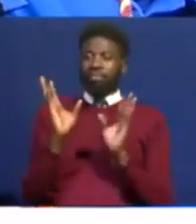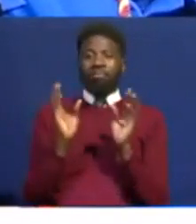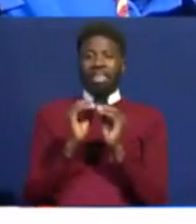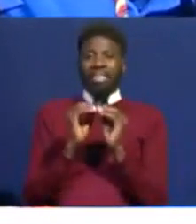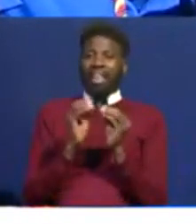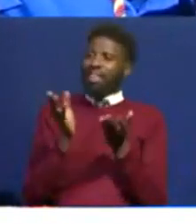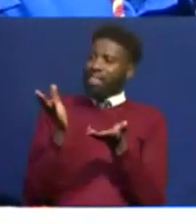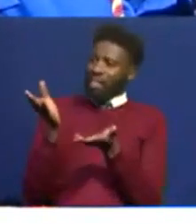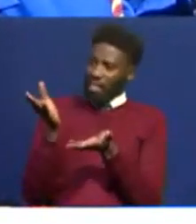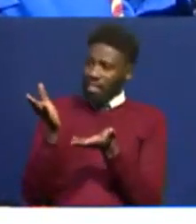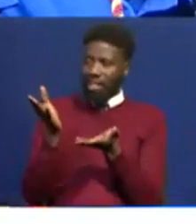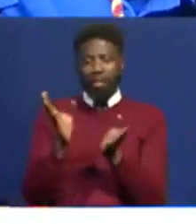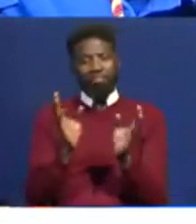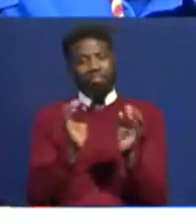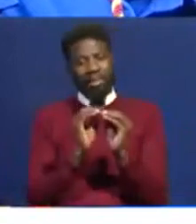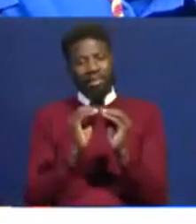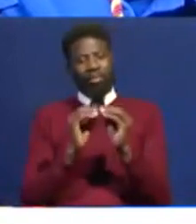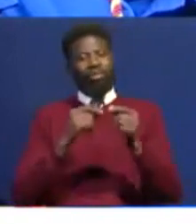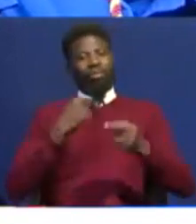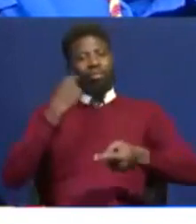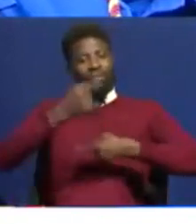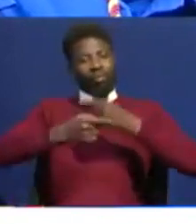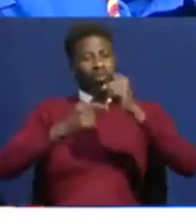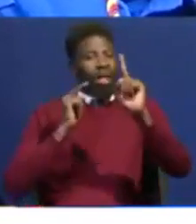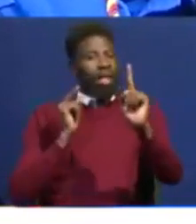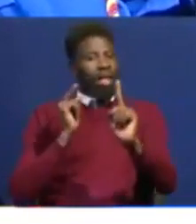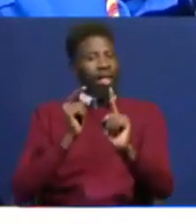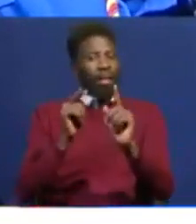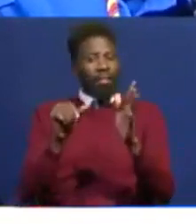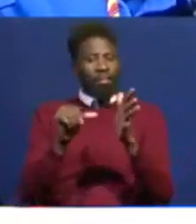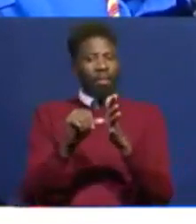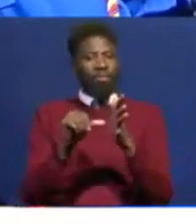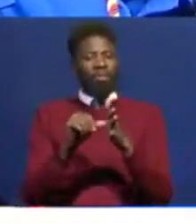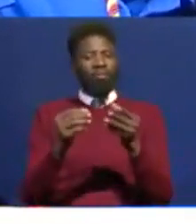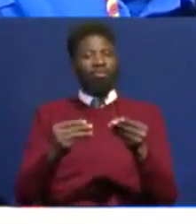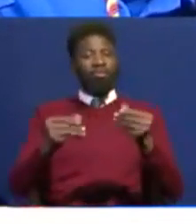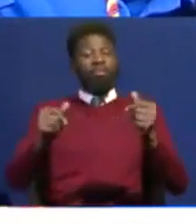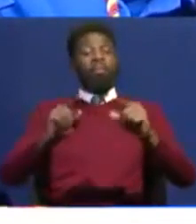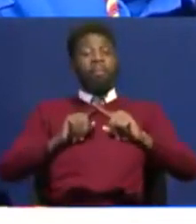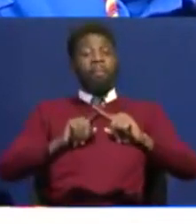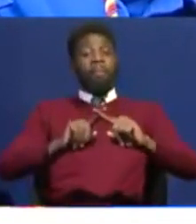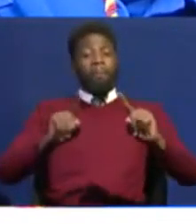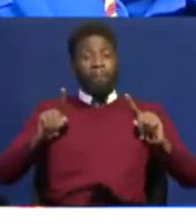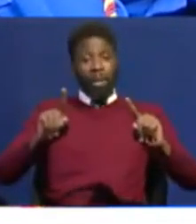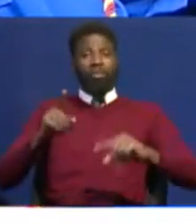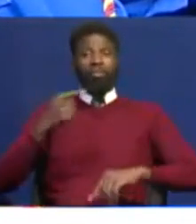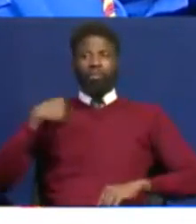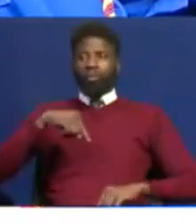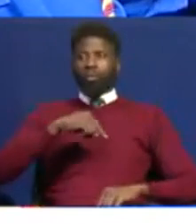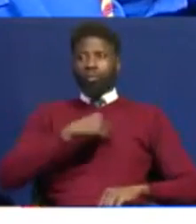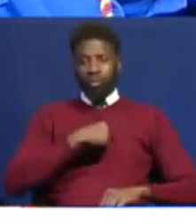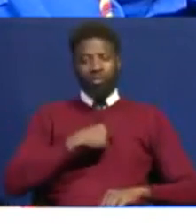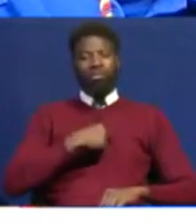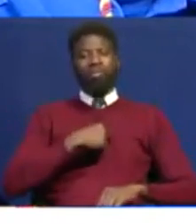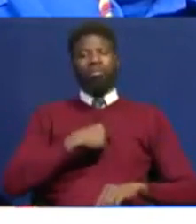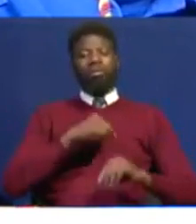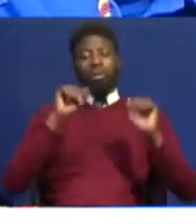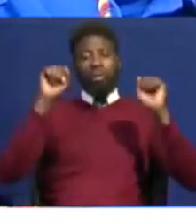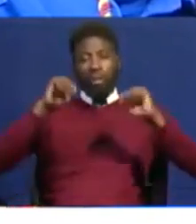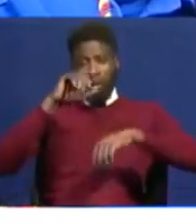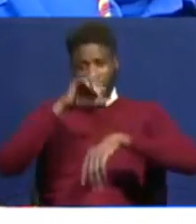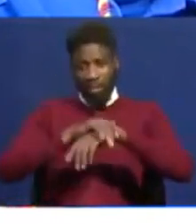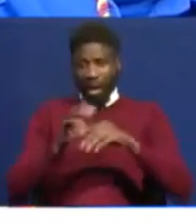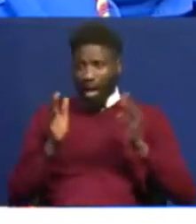and trying to resolve that issue, but in the fullness of time we will be able, even we are closing in to the suspects that